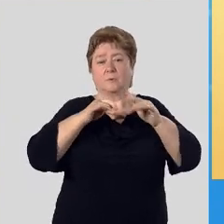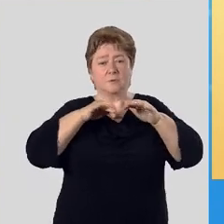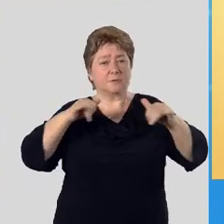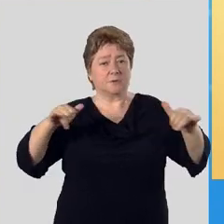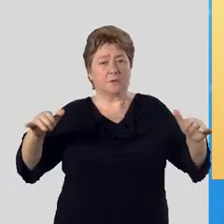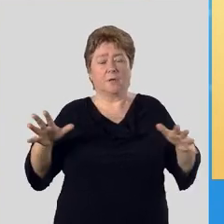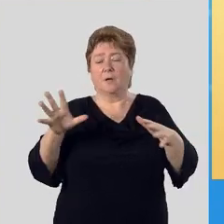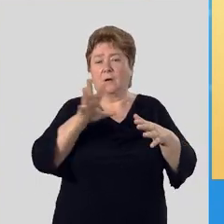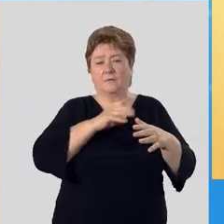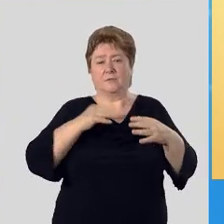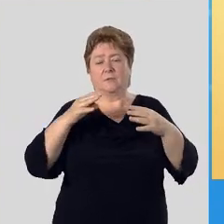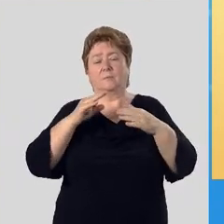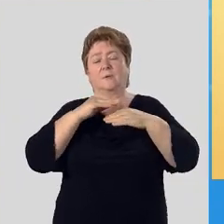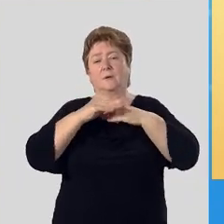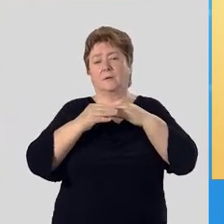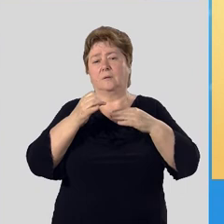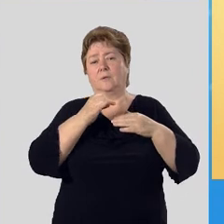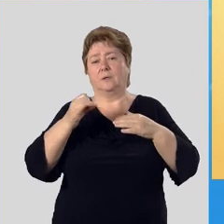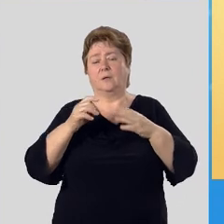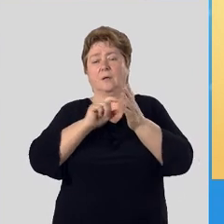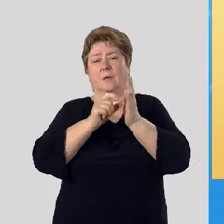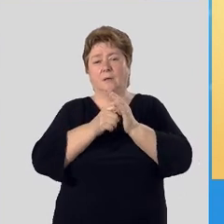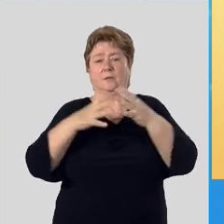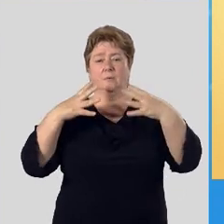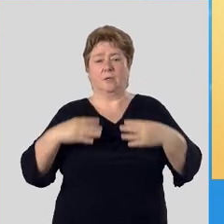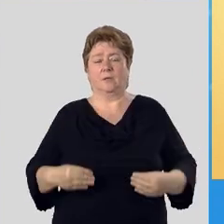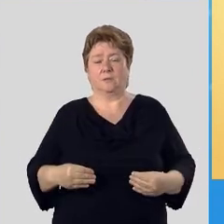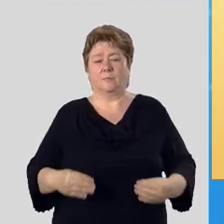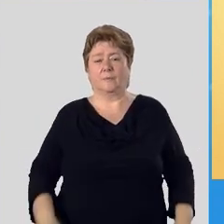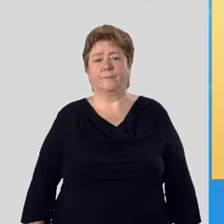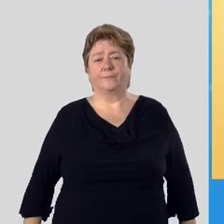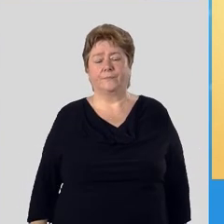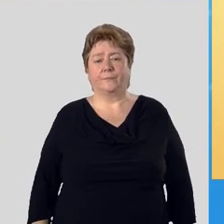распространяются ко всем тканям и клеткам организма.